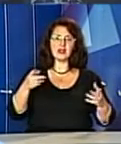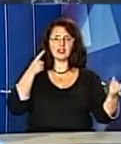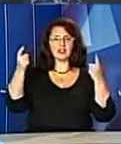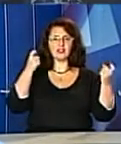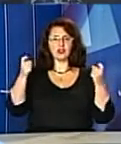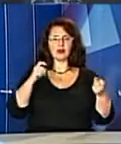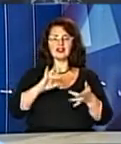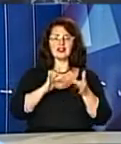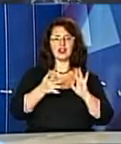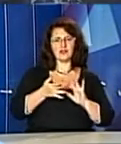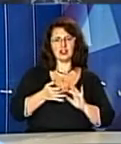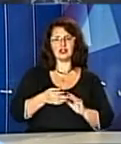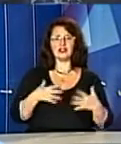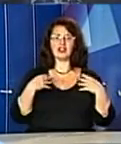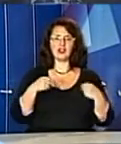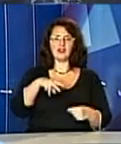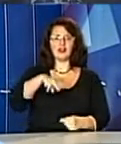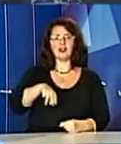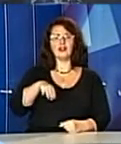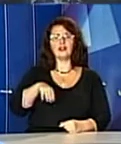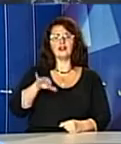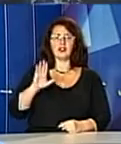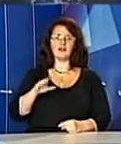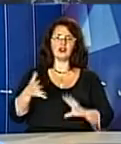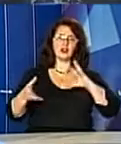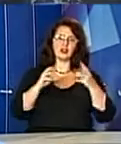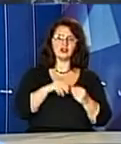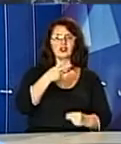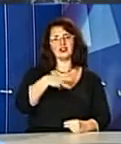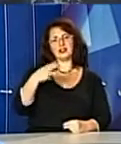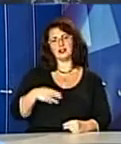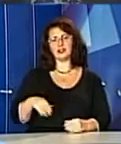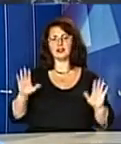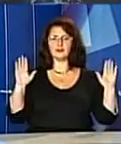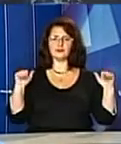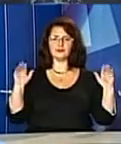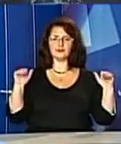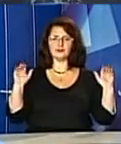інформації на інтернет-порталі львів.tv. Підсумуємо день о 20:30. Тоді зустрінемось.